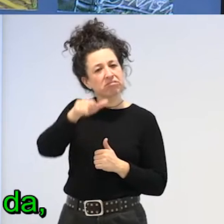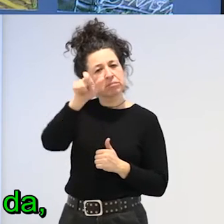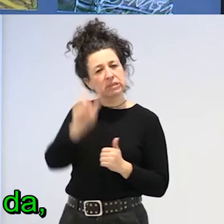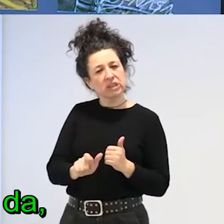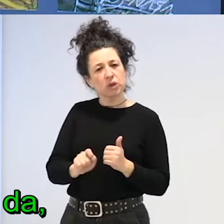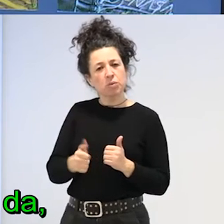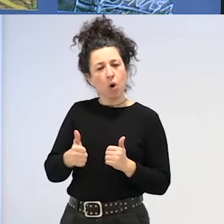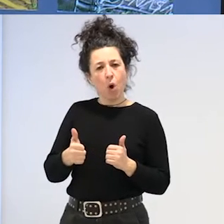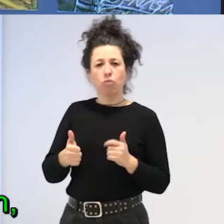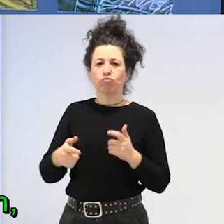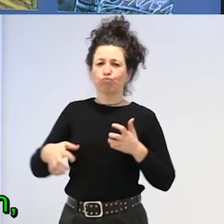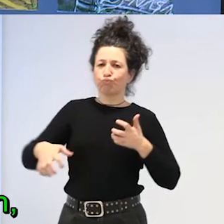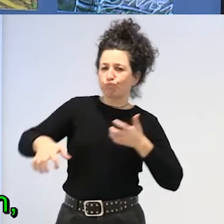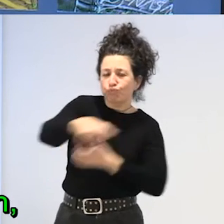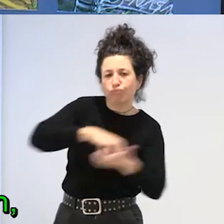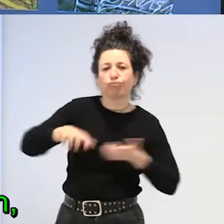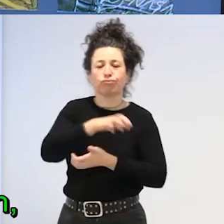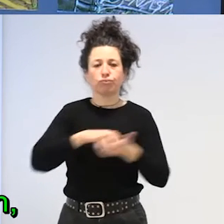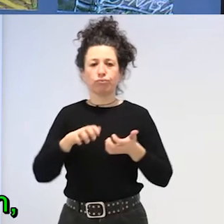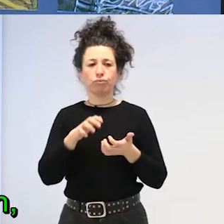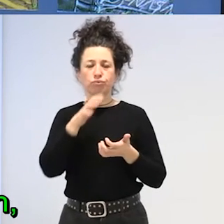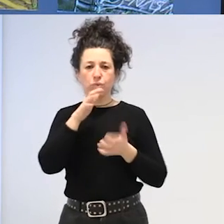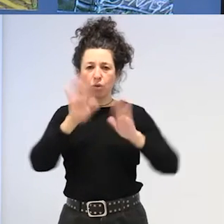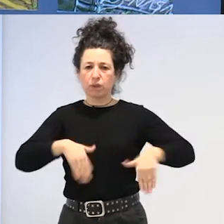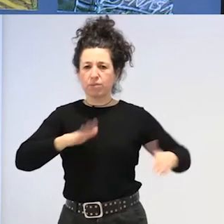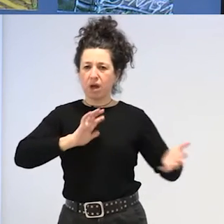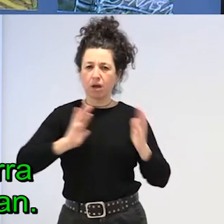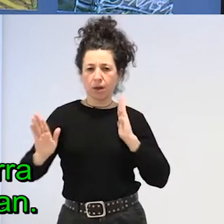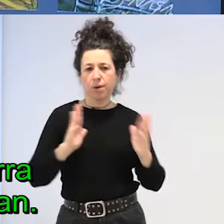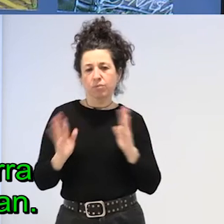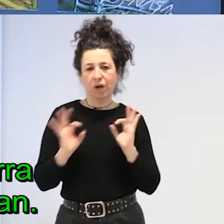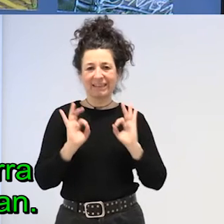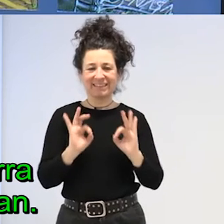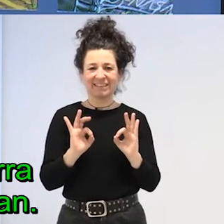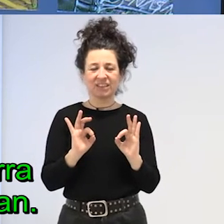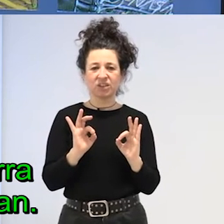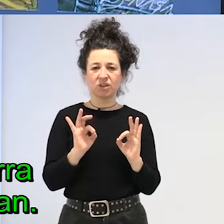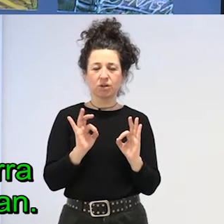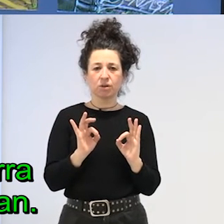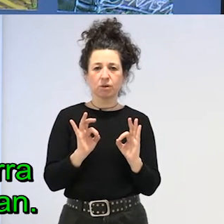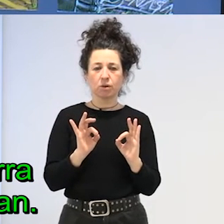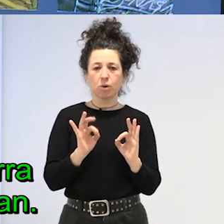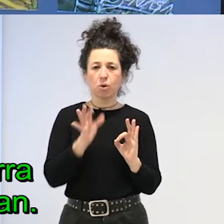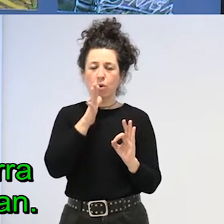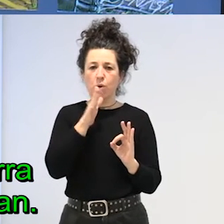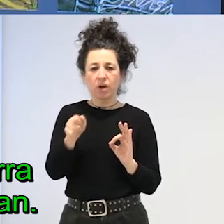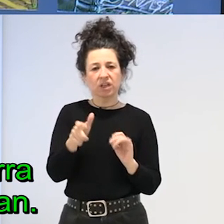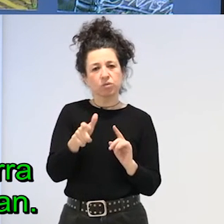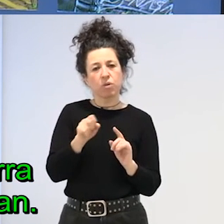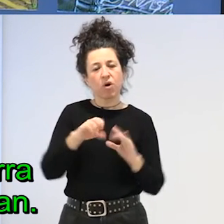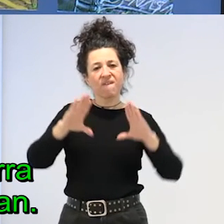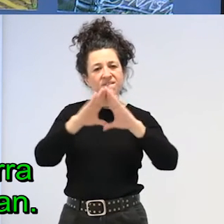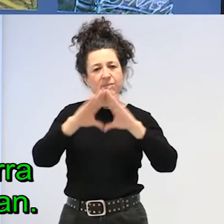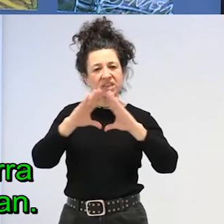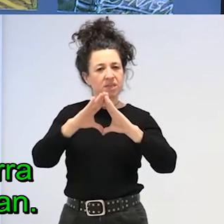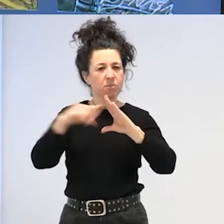polemikoa izan da, batez azkenengo urteetan, eta berak oso feminismo eskorra landu zuen